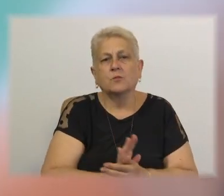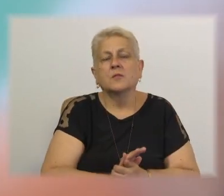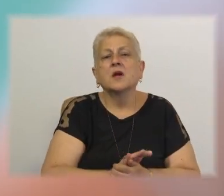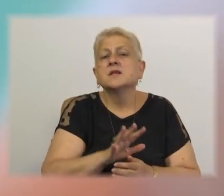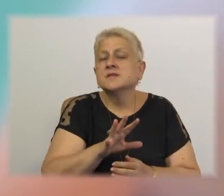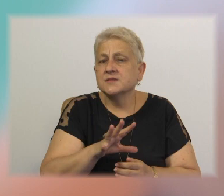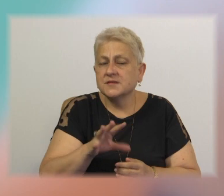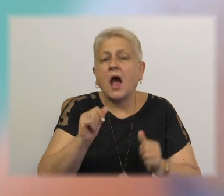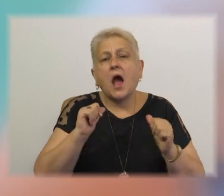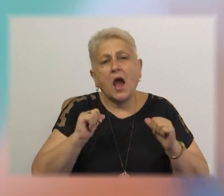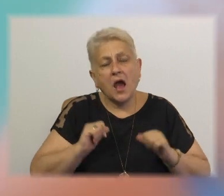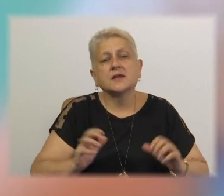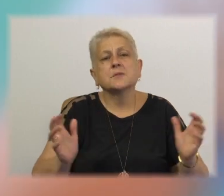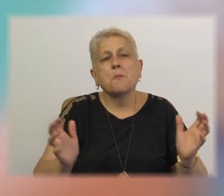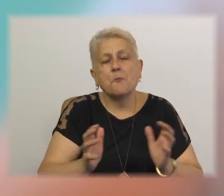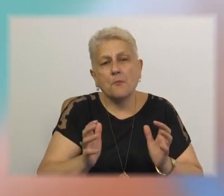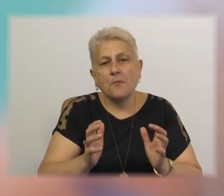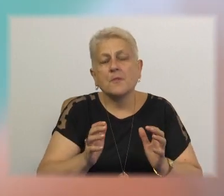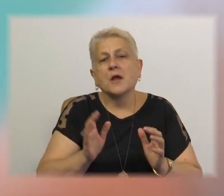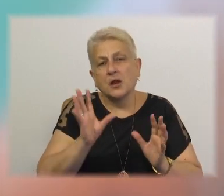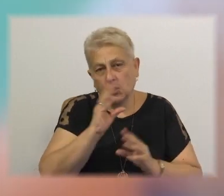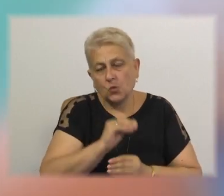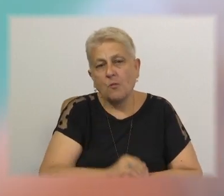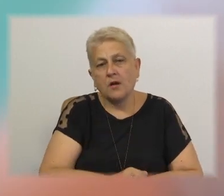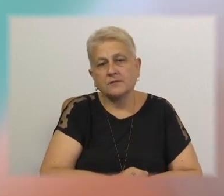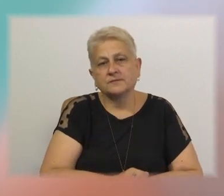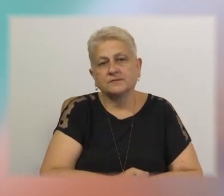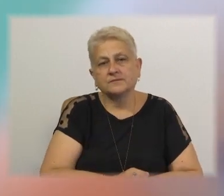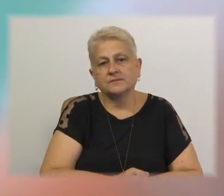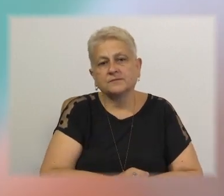սա հանգիստ բարի գնում է։